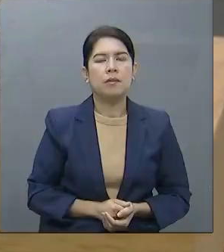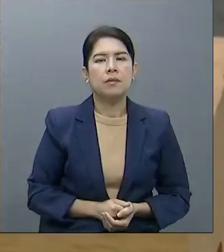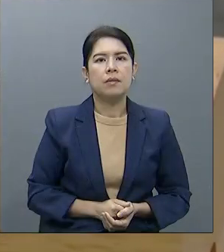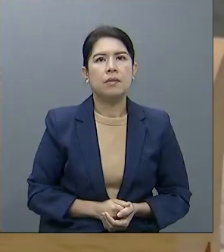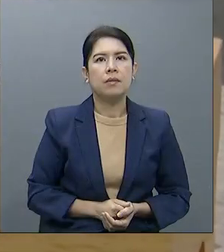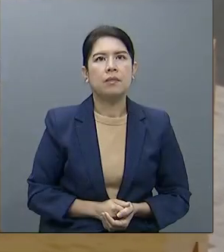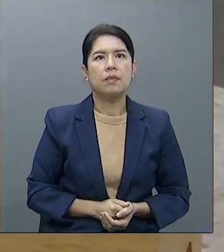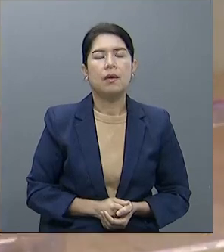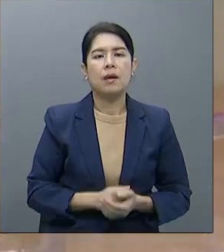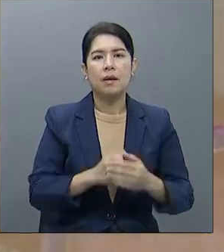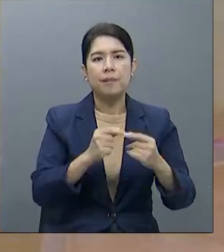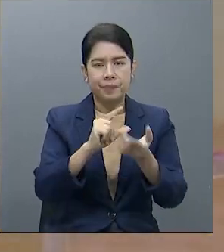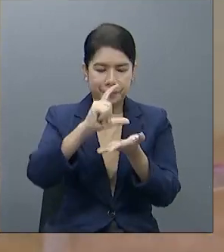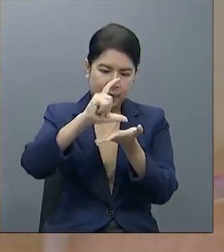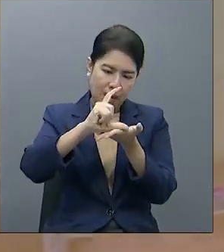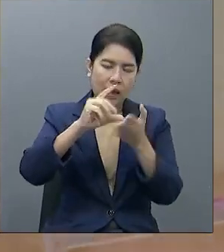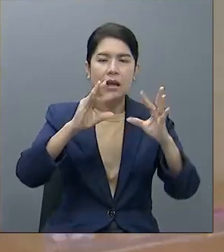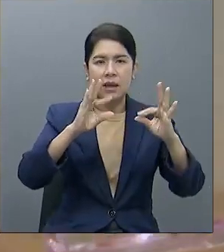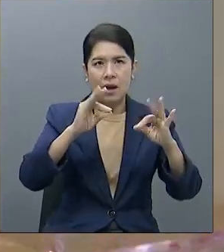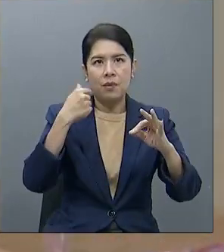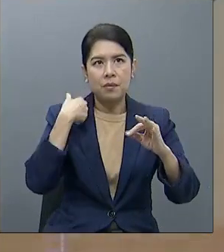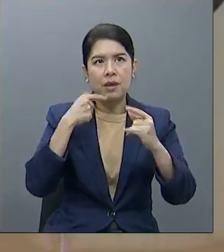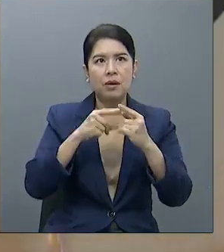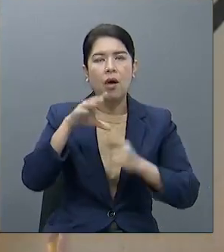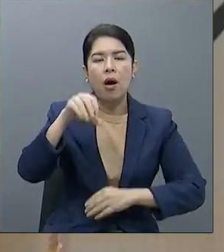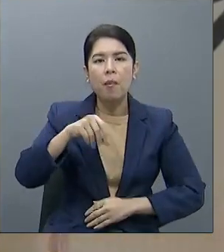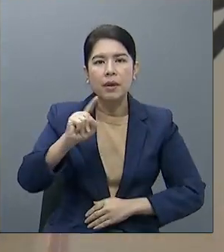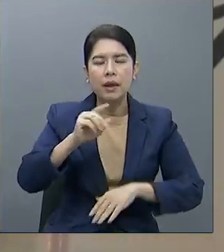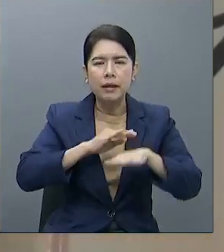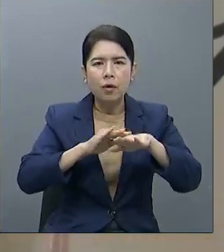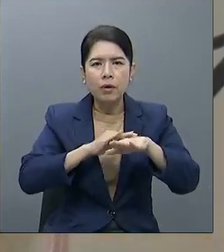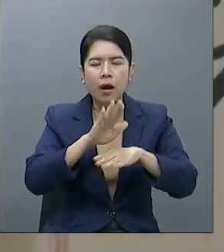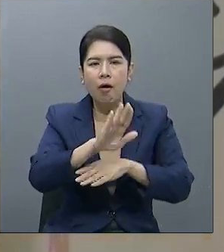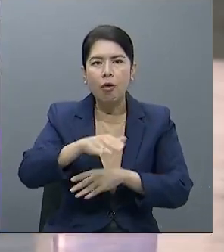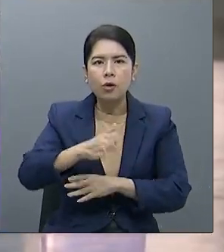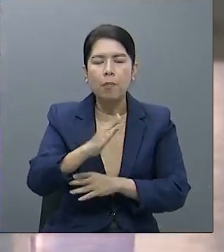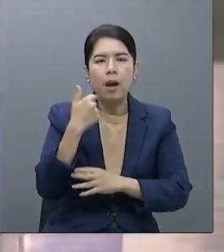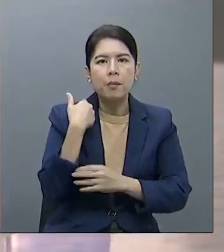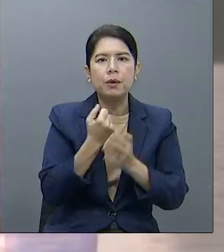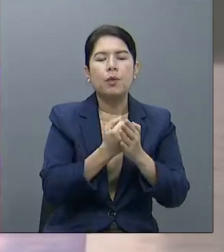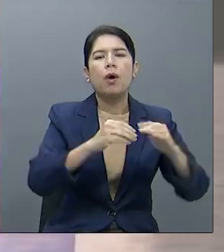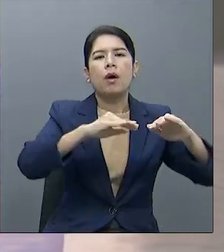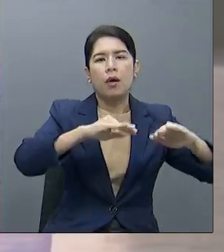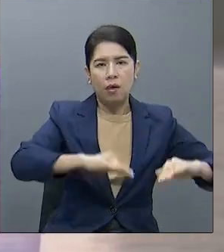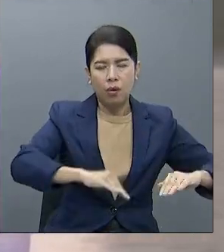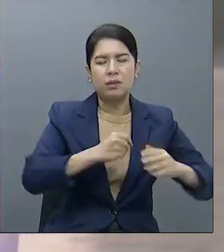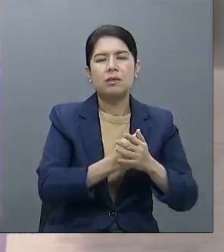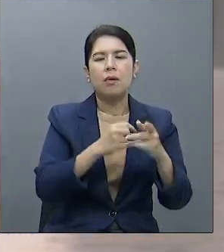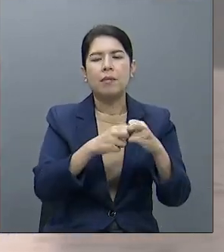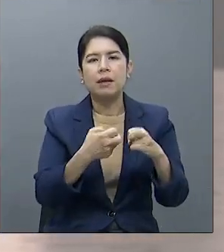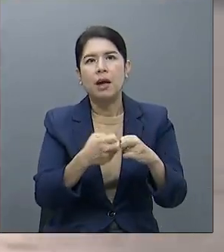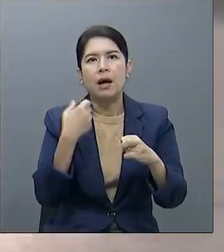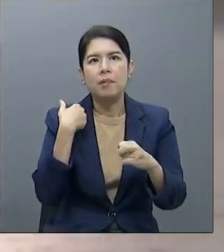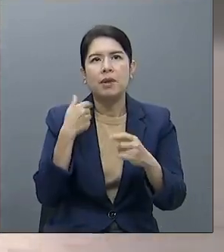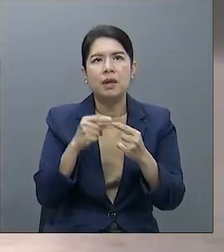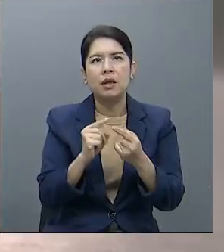ซอสแท่งจากนางหัวปลานะคะเป็นผลิตภัณฑ์ที่เป็นมิตรกับสิ่งแวดล้อมลดมลภาวะจากขยะเพราะว่าเราใช้วัตถุ